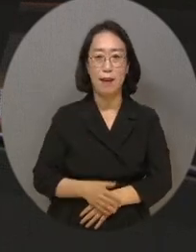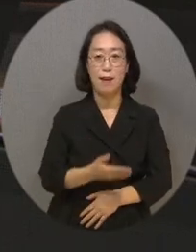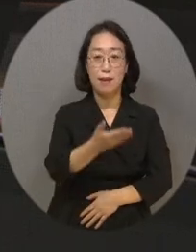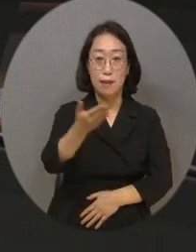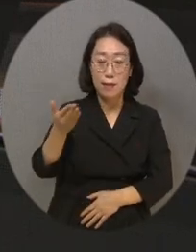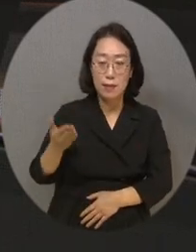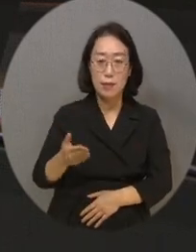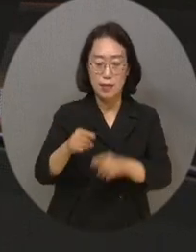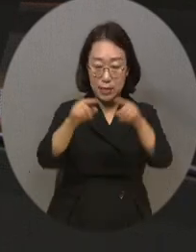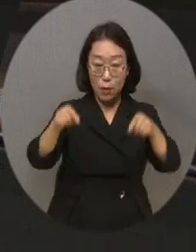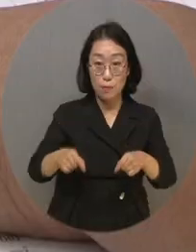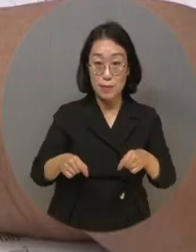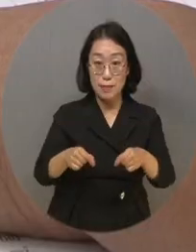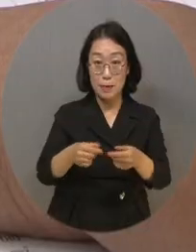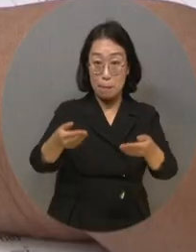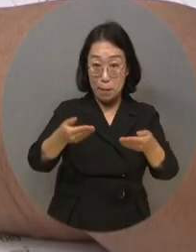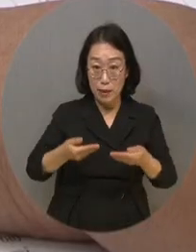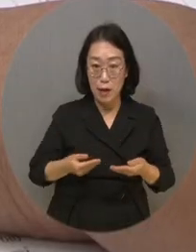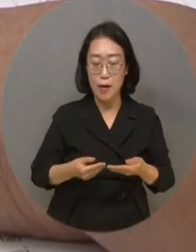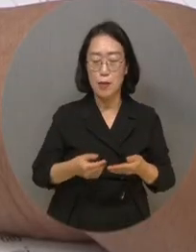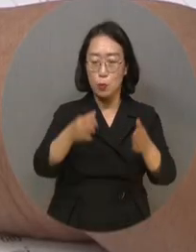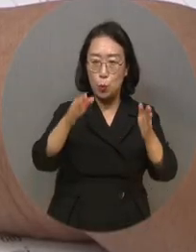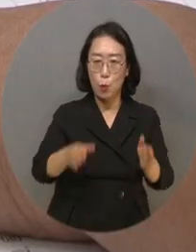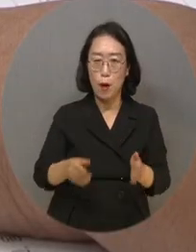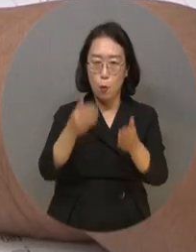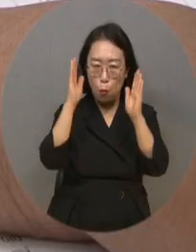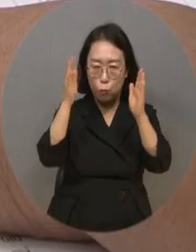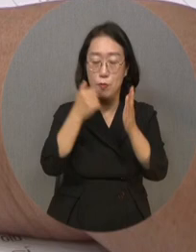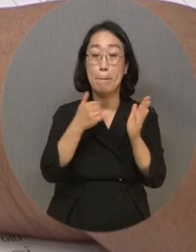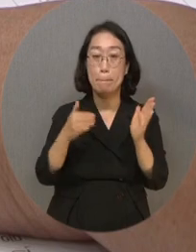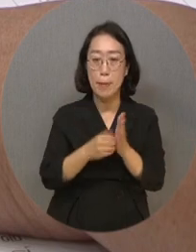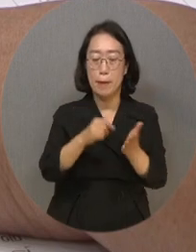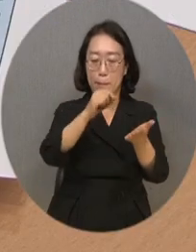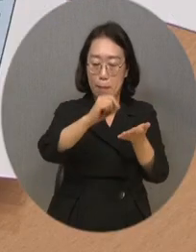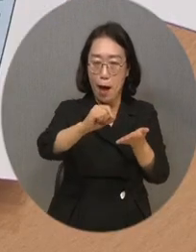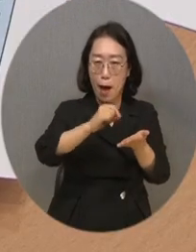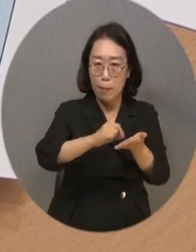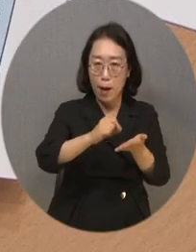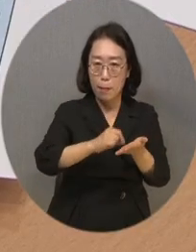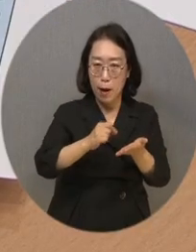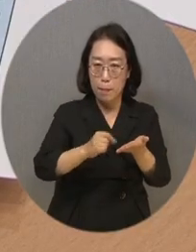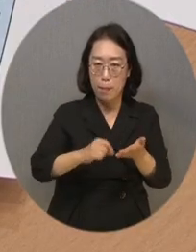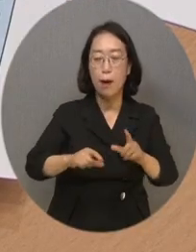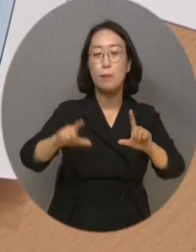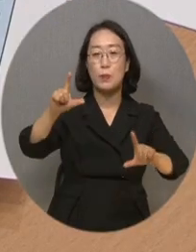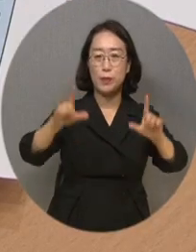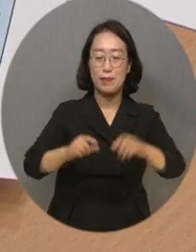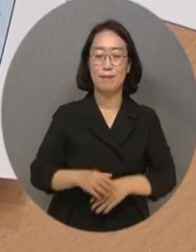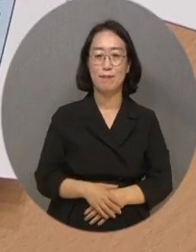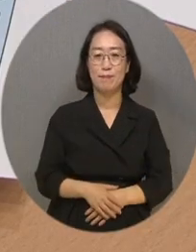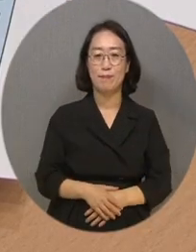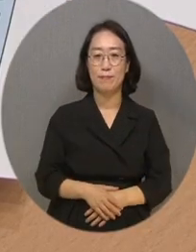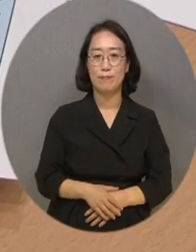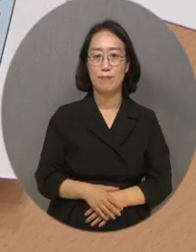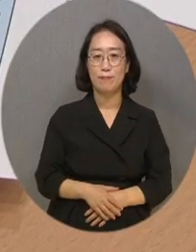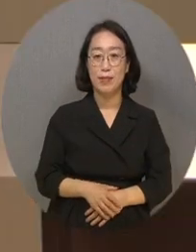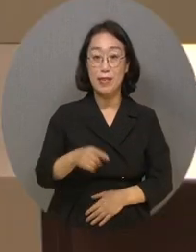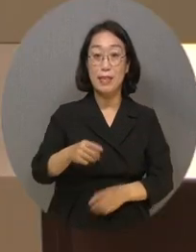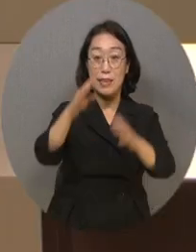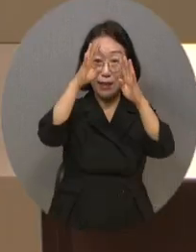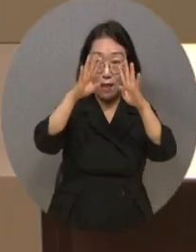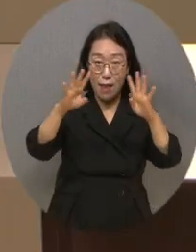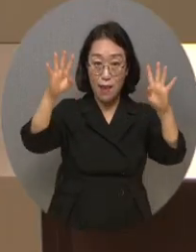수강생들이 시험지를 받은 뒤 그동안 배웠던 내용들을 답안지에 꼼꼼히 적어 나갑니다. 충효의